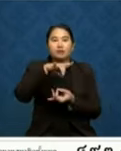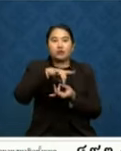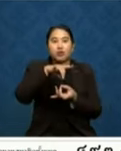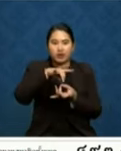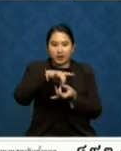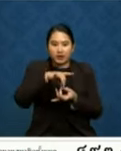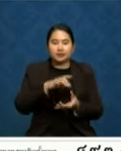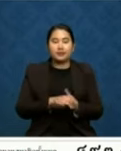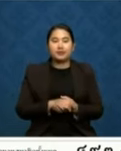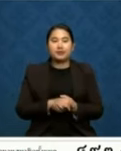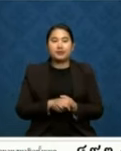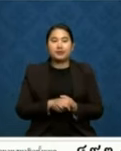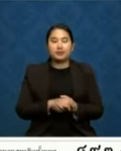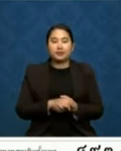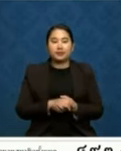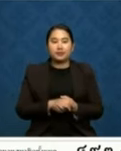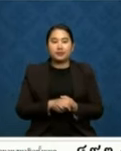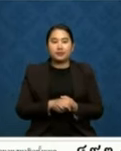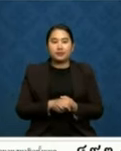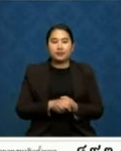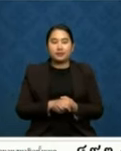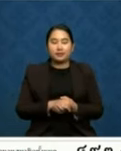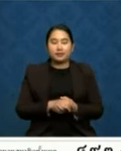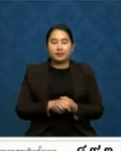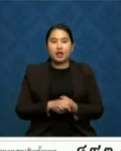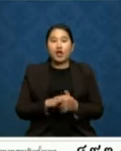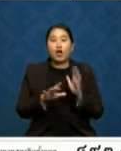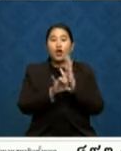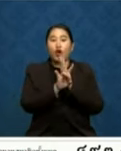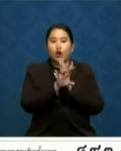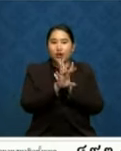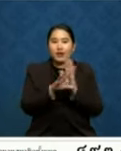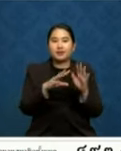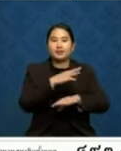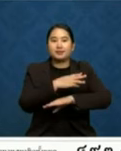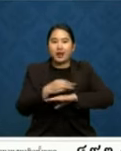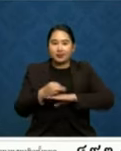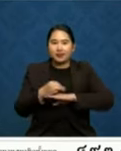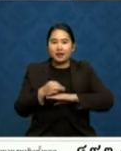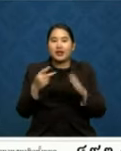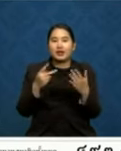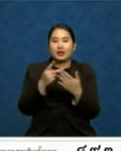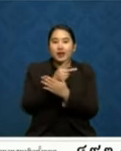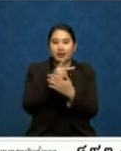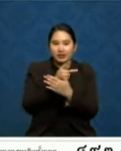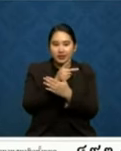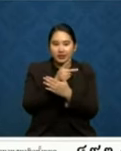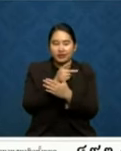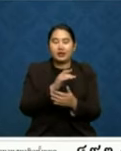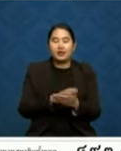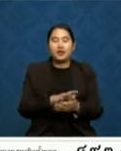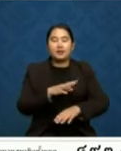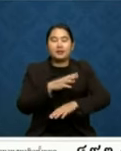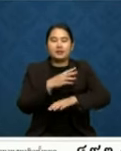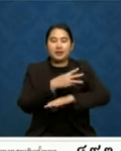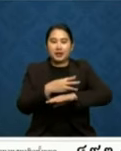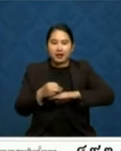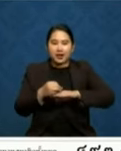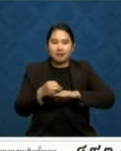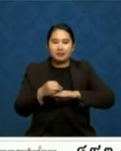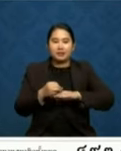ยาสูบสายพันธุ์เตอร์กิสได้แก่จังหวัดร้อยเอ็ดมหาสารคามกาฬสินธุ์สกลนครนครพนมรว